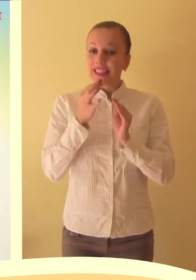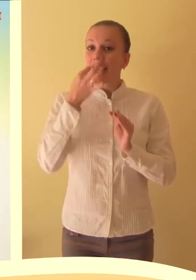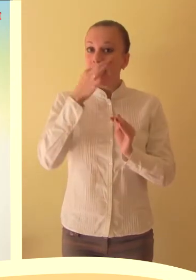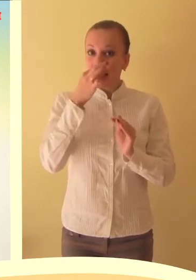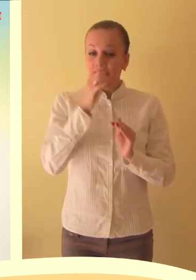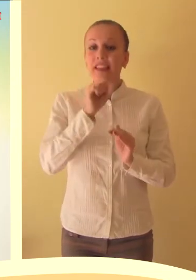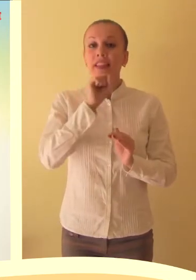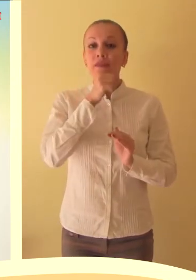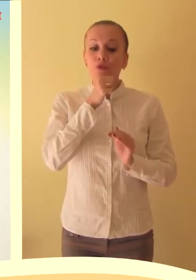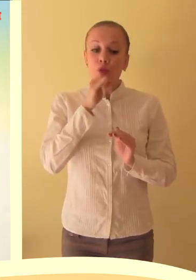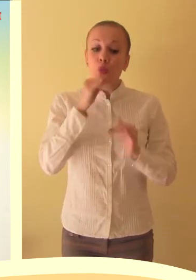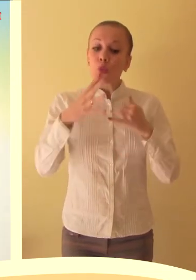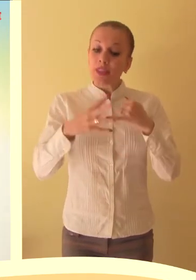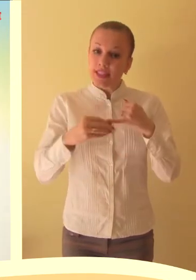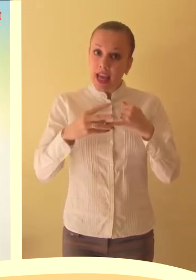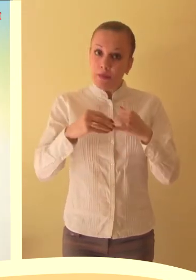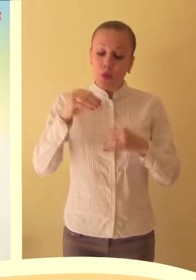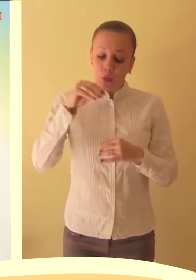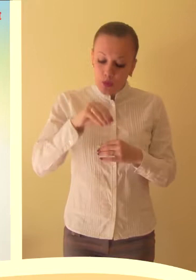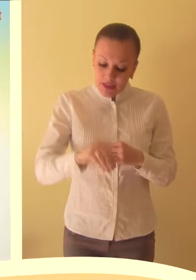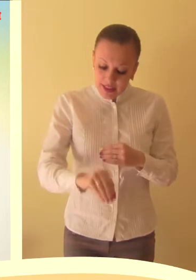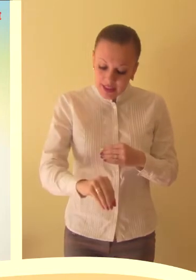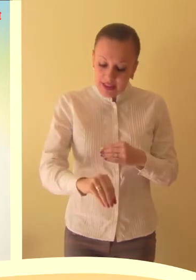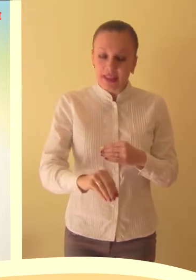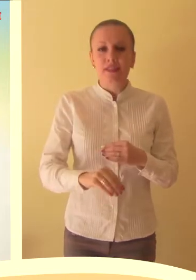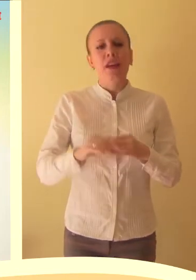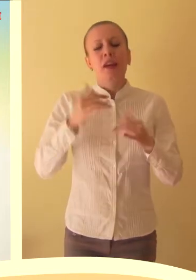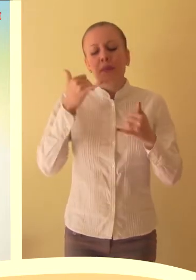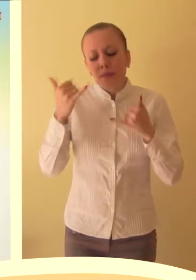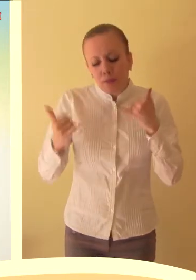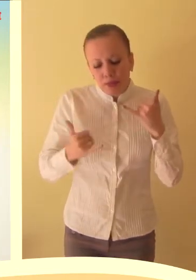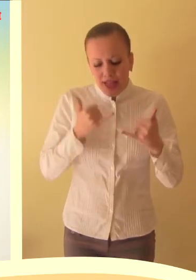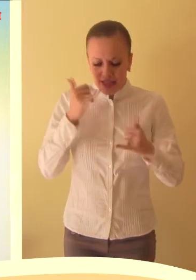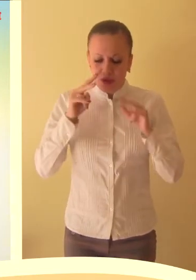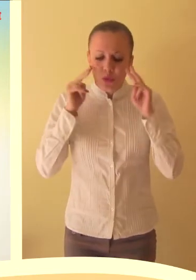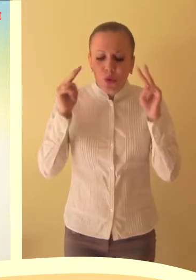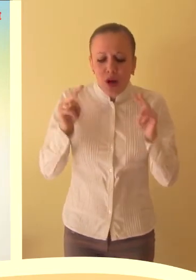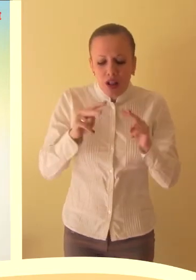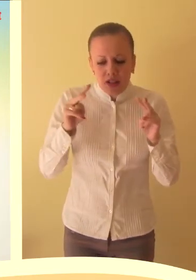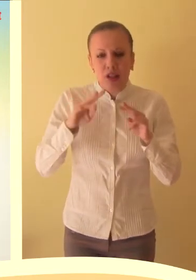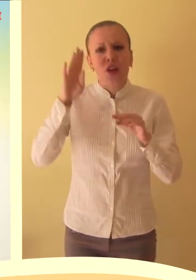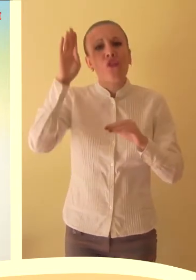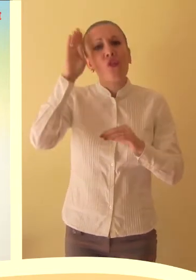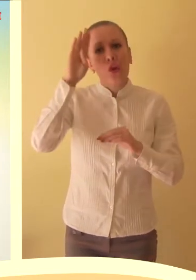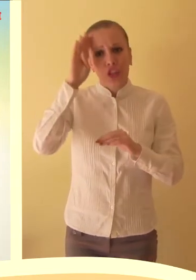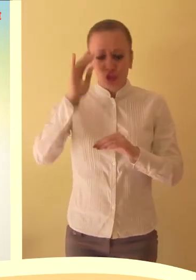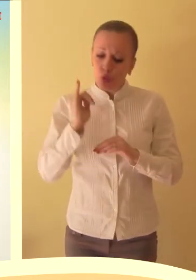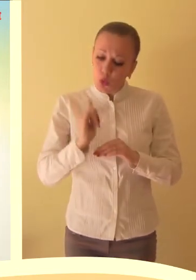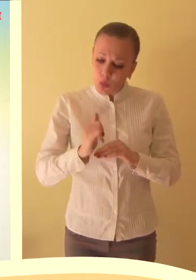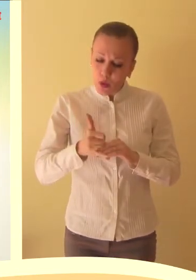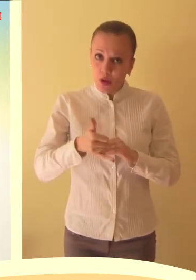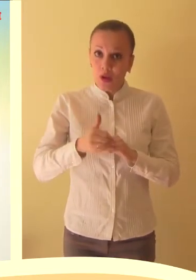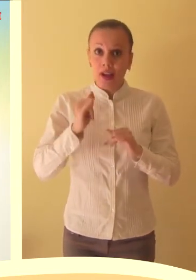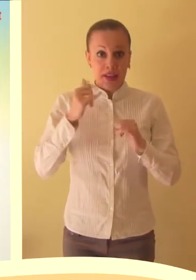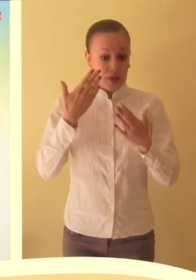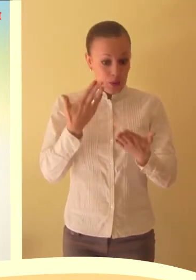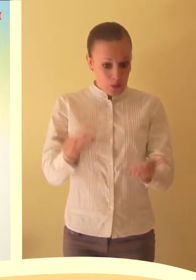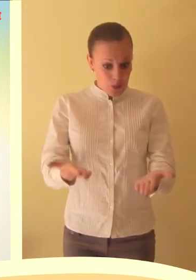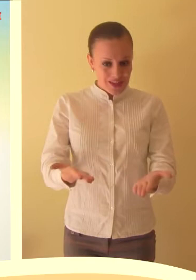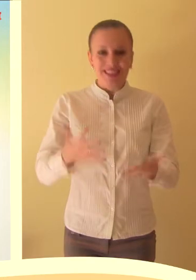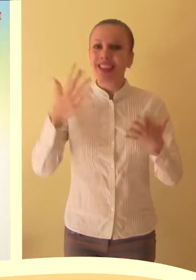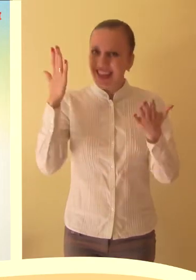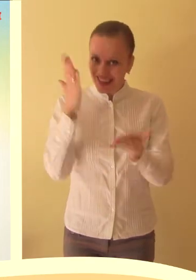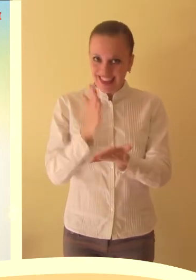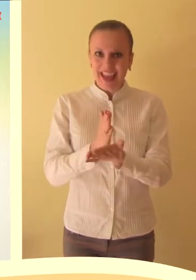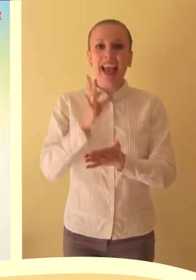Малесеньке зернятко дідусь у землю посадив, Пестив доглядав його і водичкою полив,